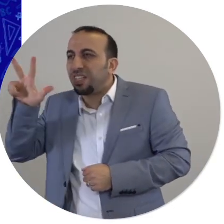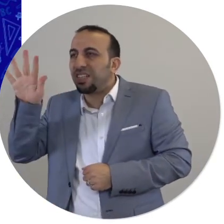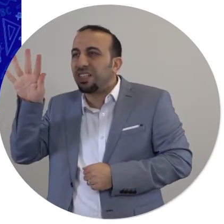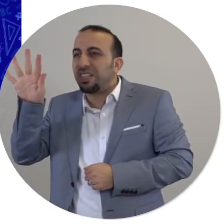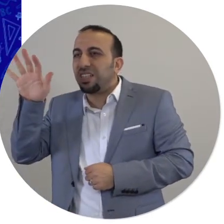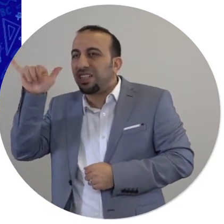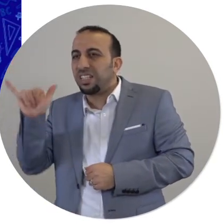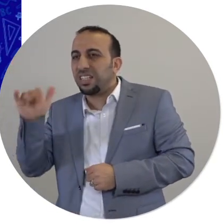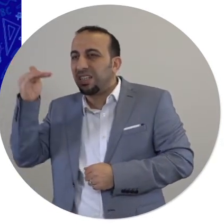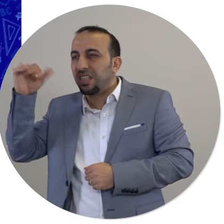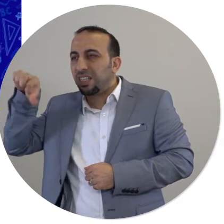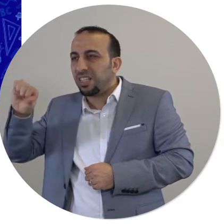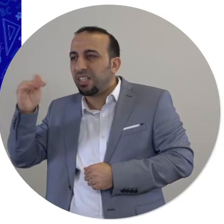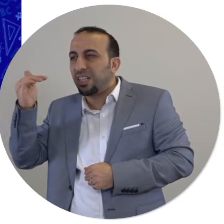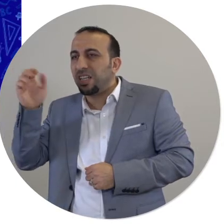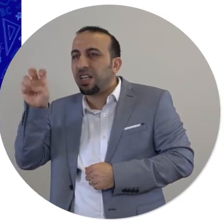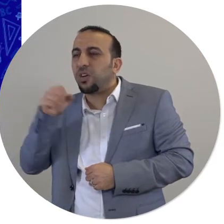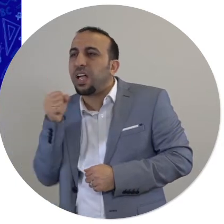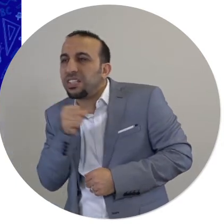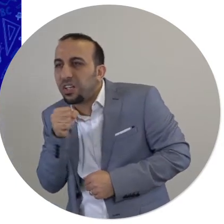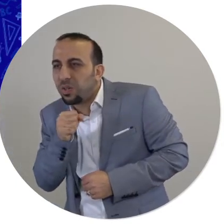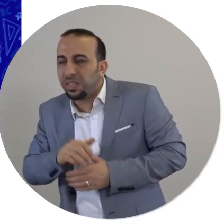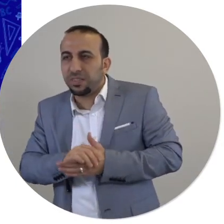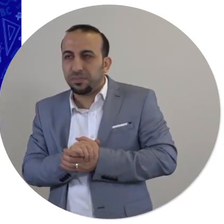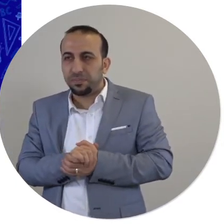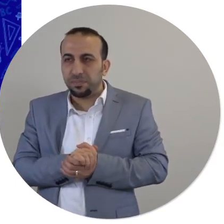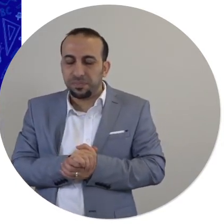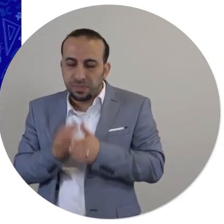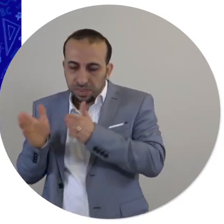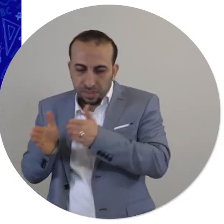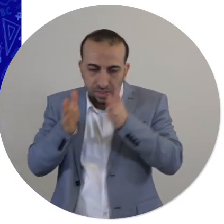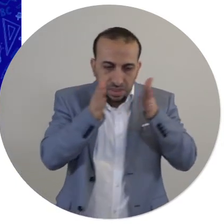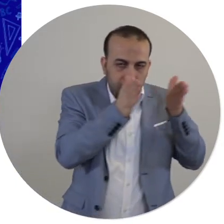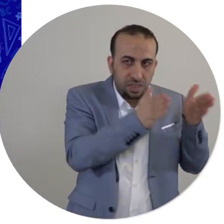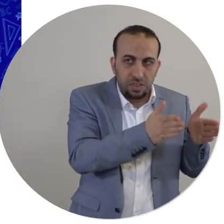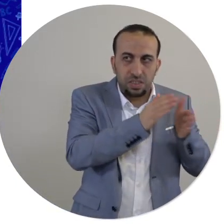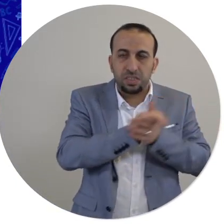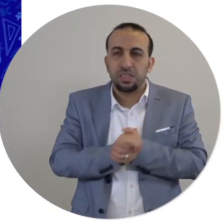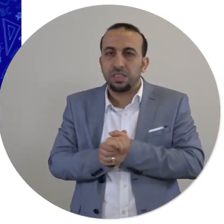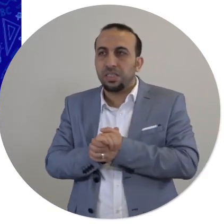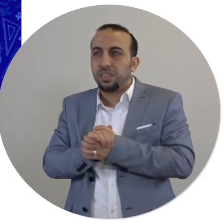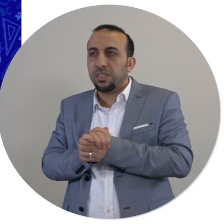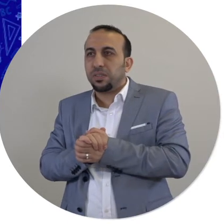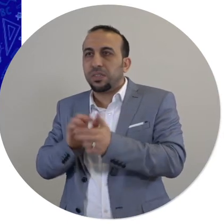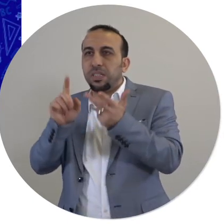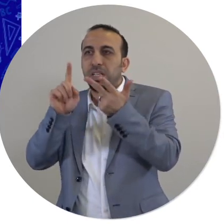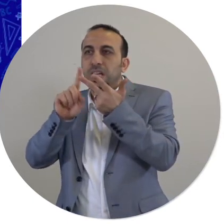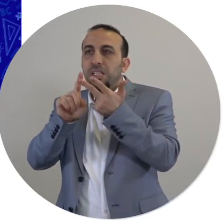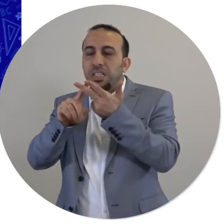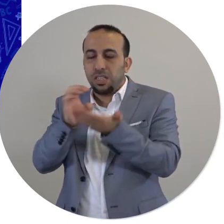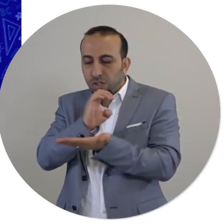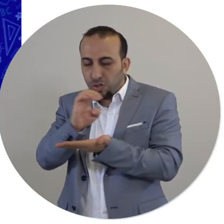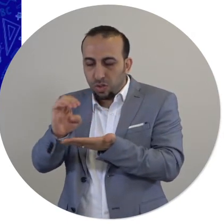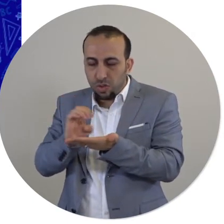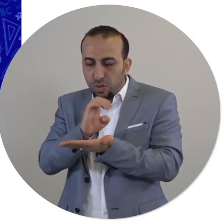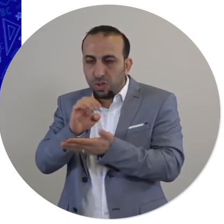الشيخوخة نسبة لارتفاع كبار السن فيها. ننتقل الآن لمعرفة ثالث مجال من مجالات جغرافيا